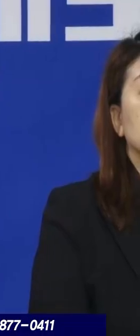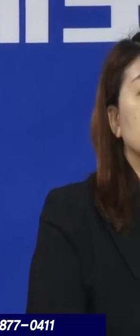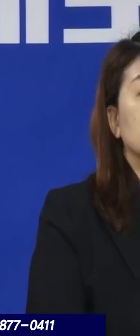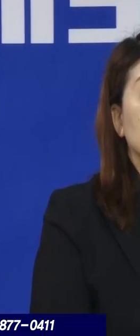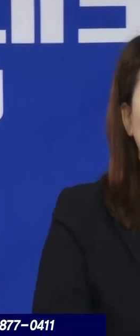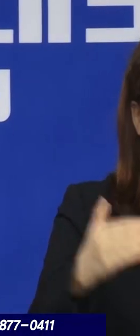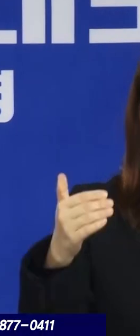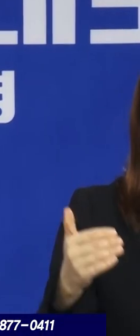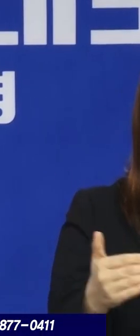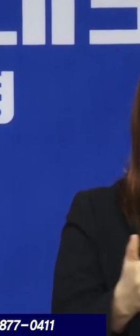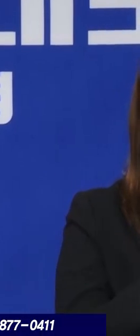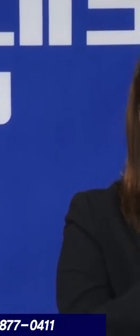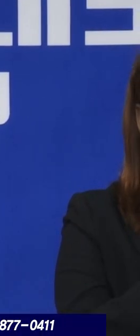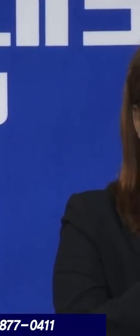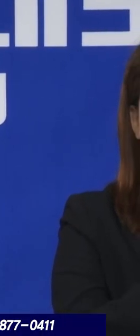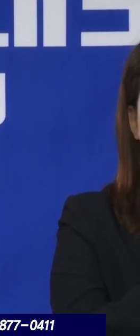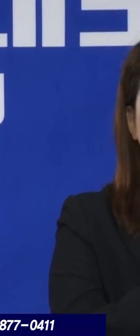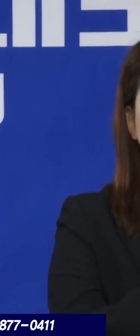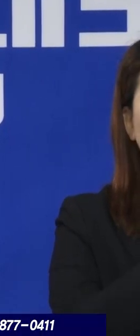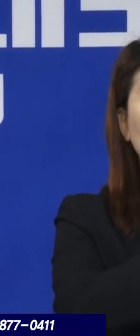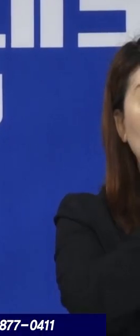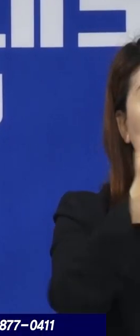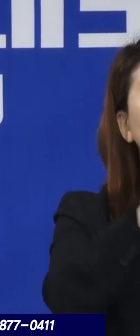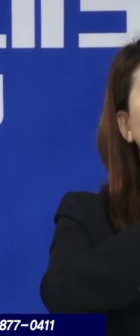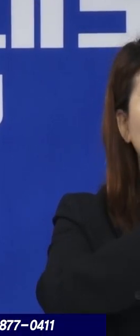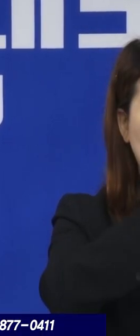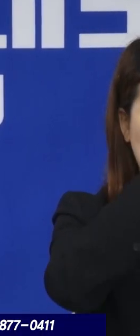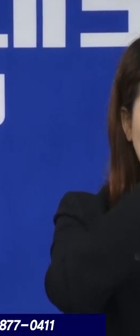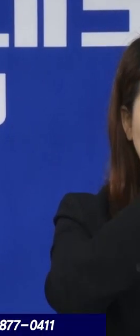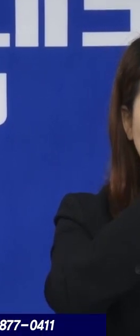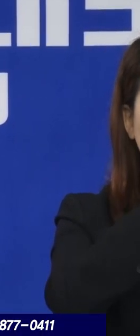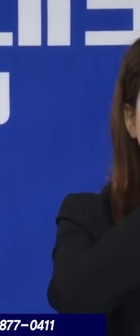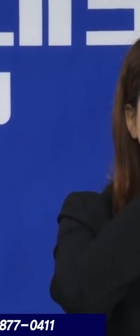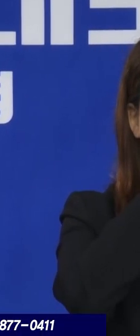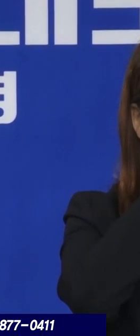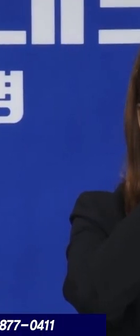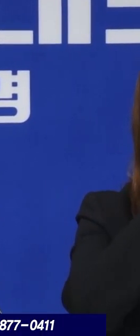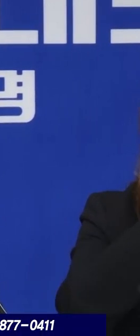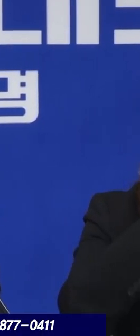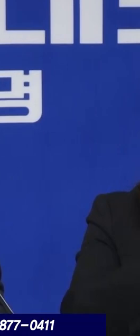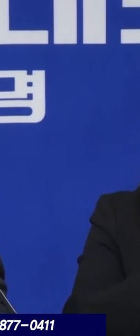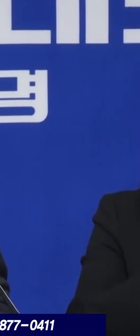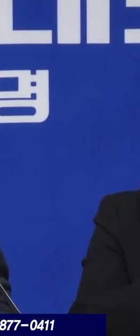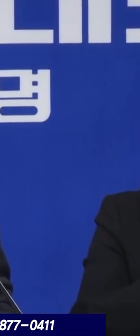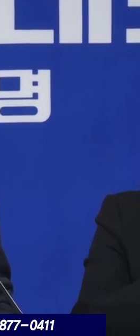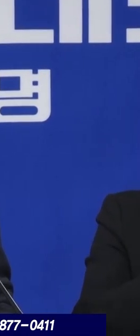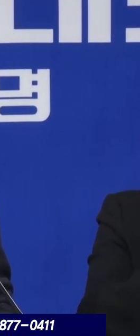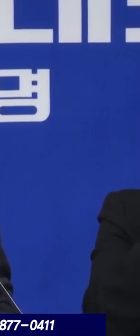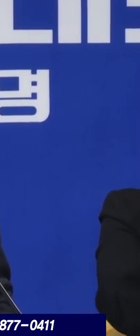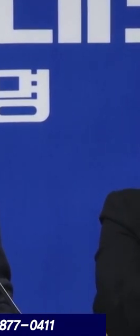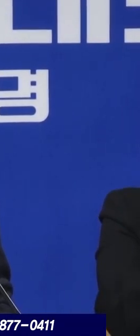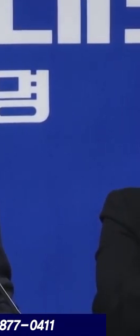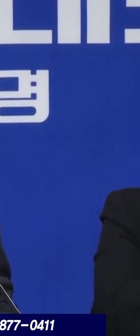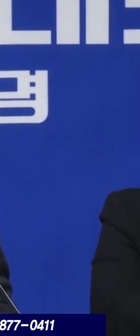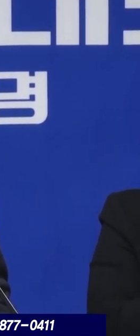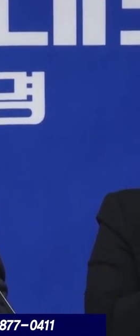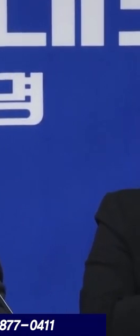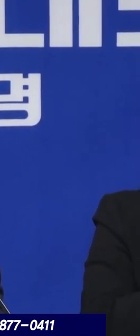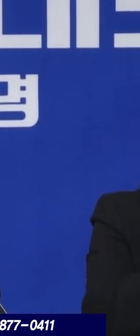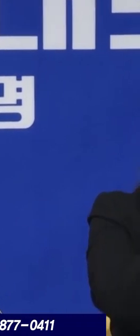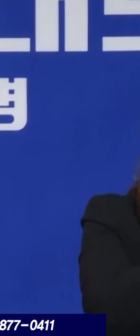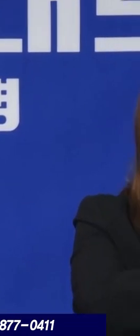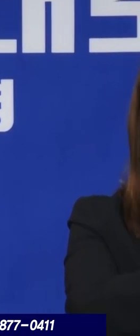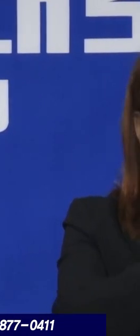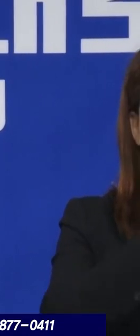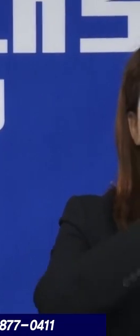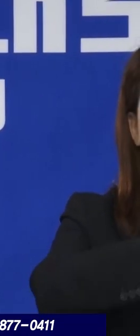네, 이상으로 브리핑을 마치고요. 오후 2시에 서울중앙지검의 고발장을 접수하러 방문을 할 겁니다. 그리고